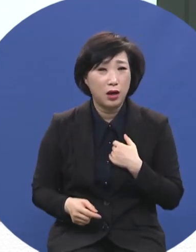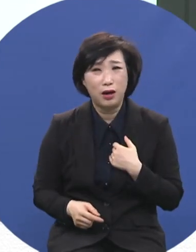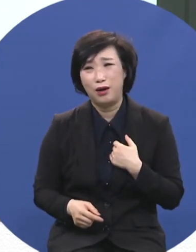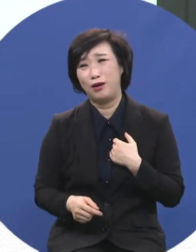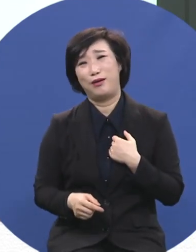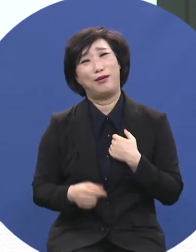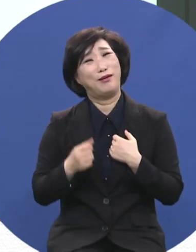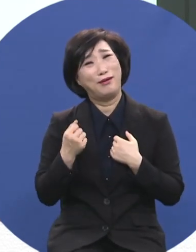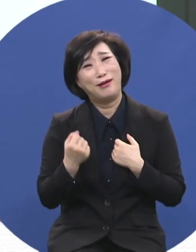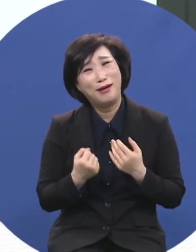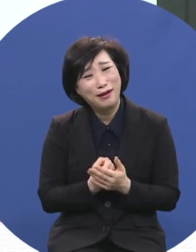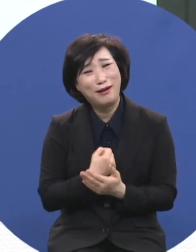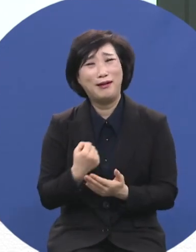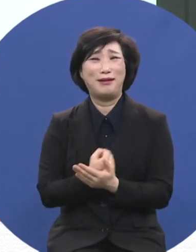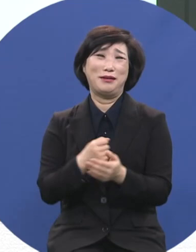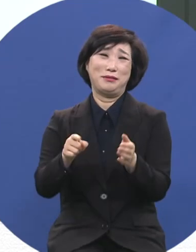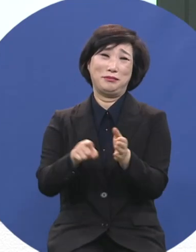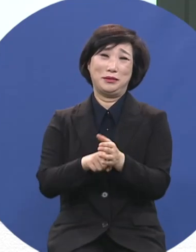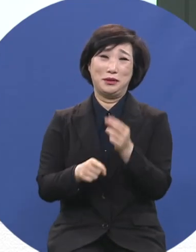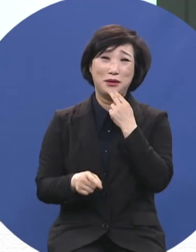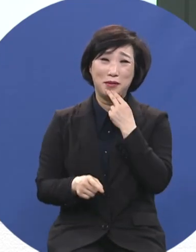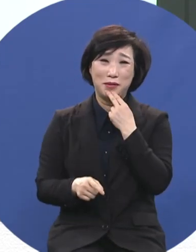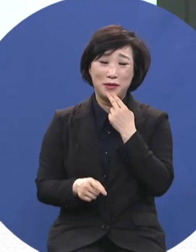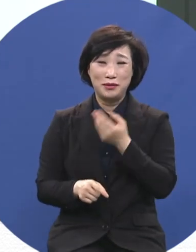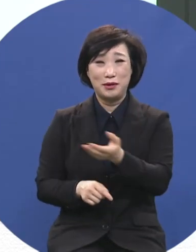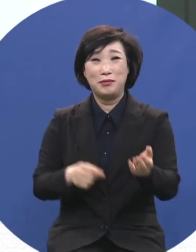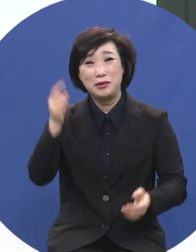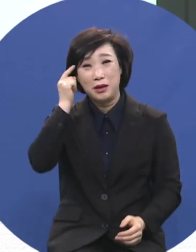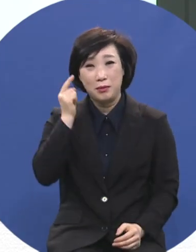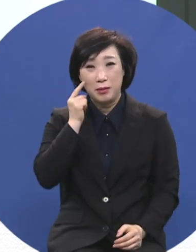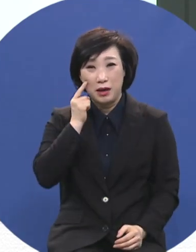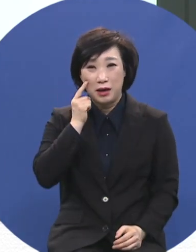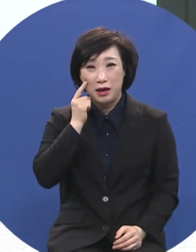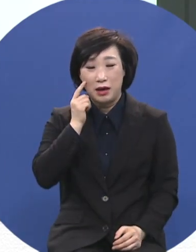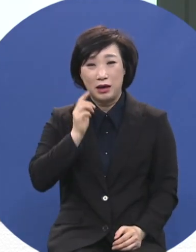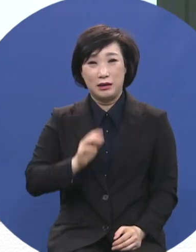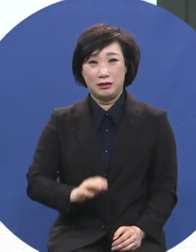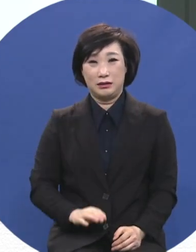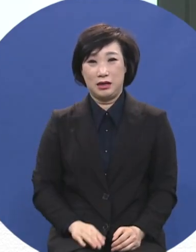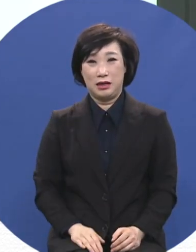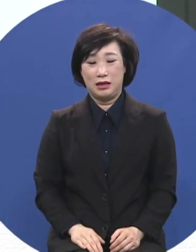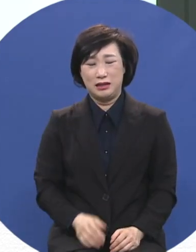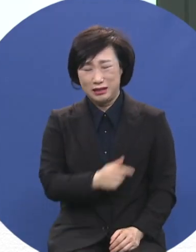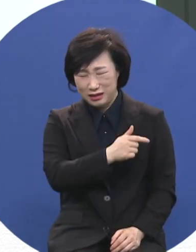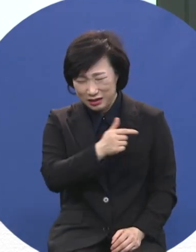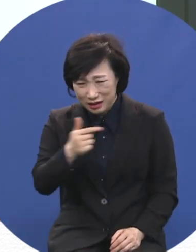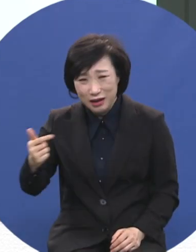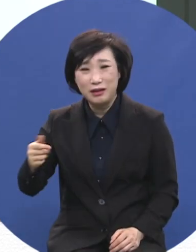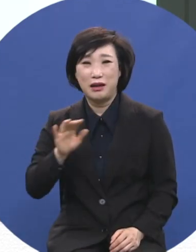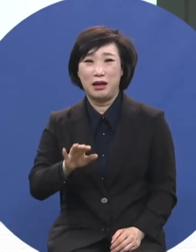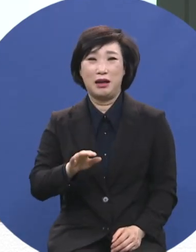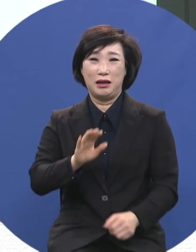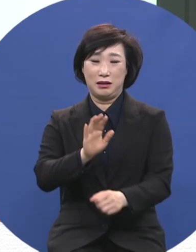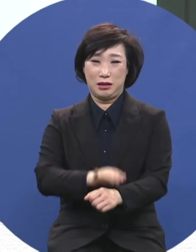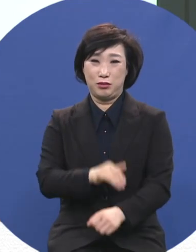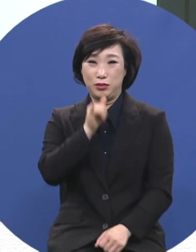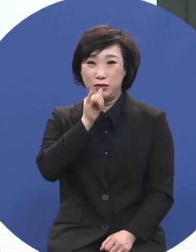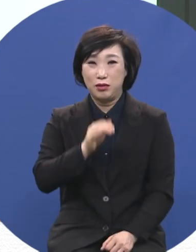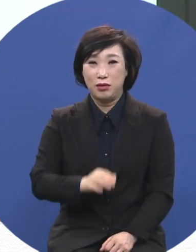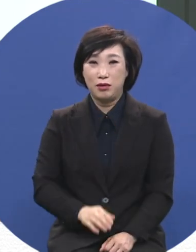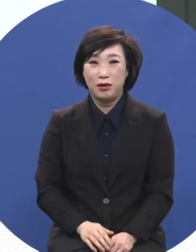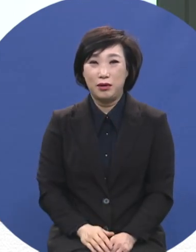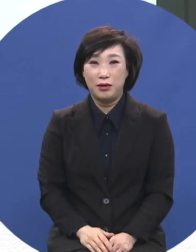이거 얼마나 불신앙인가 잘 한번 보세요. 큰 불신앙이죠.